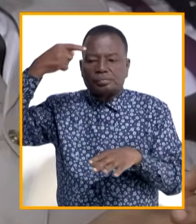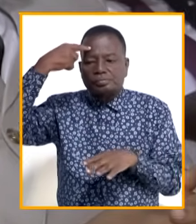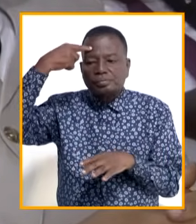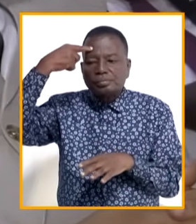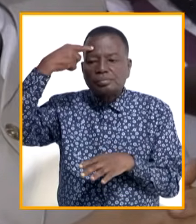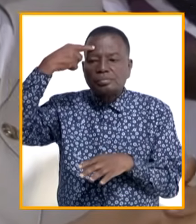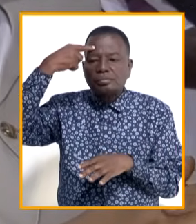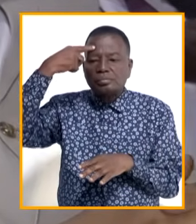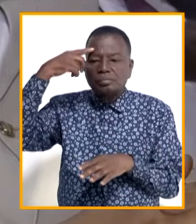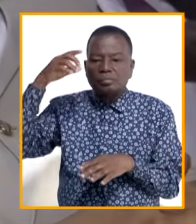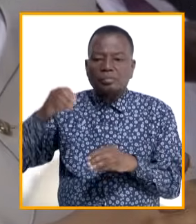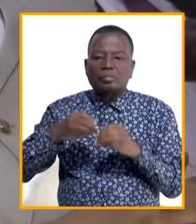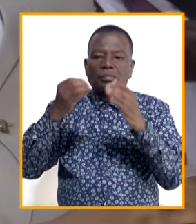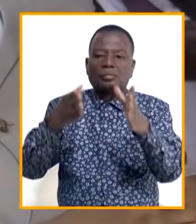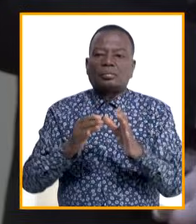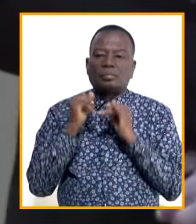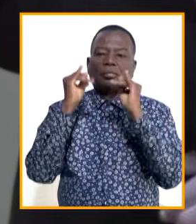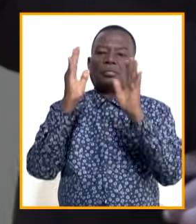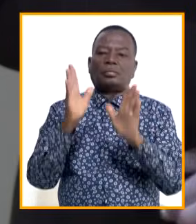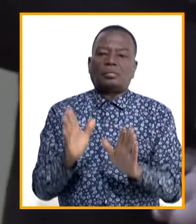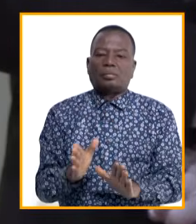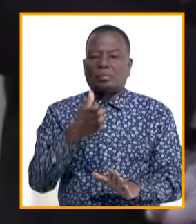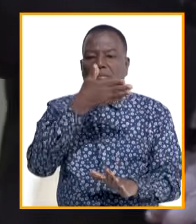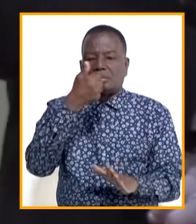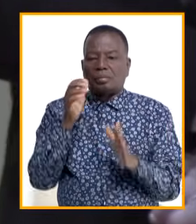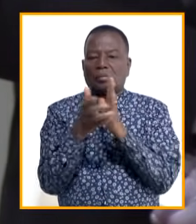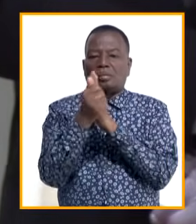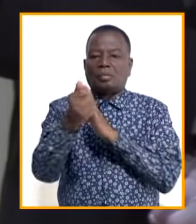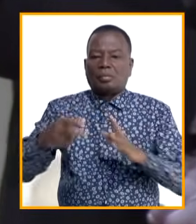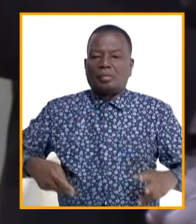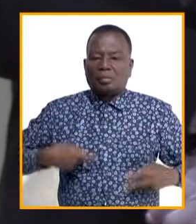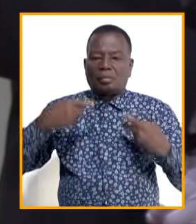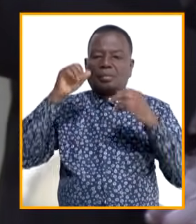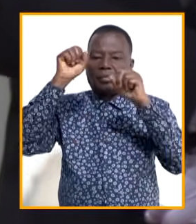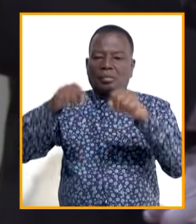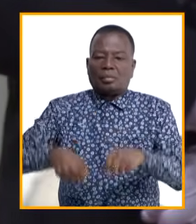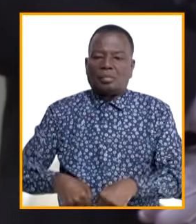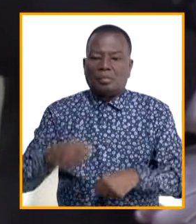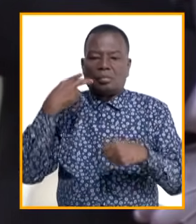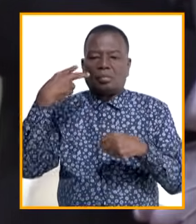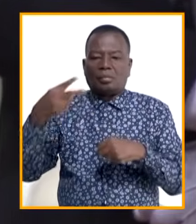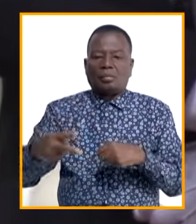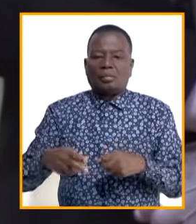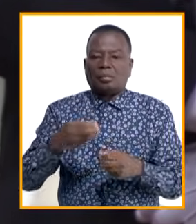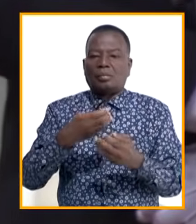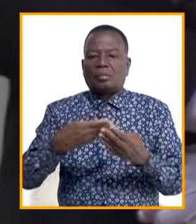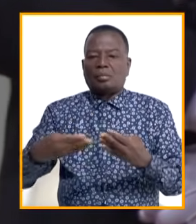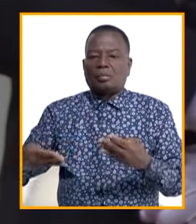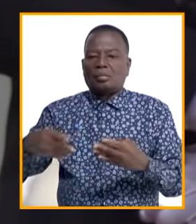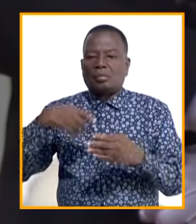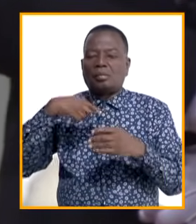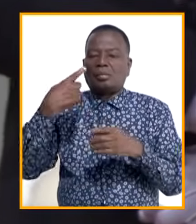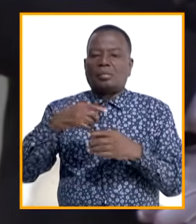gouvernement d'offrir aux Ivoiriens la meilleure qualité de vie possible au regard des moyens